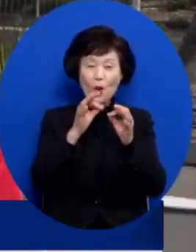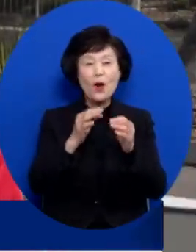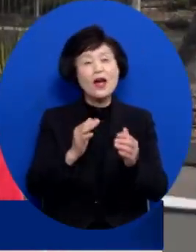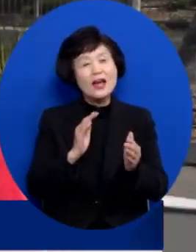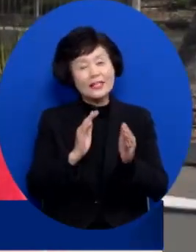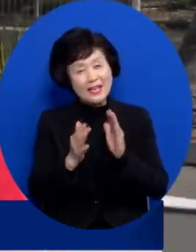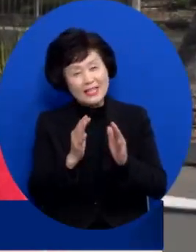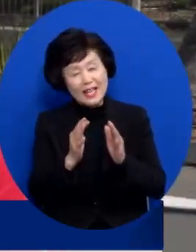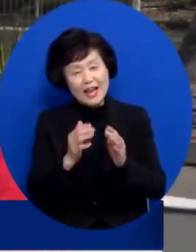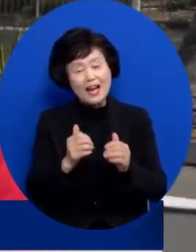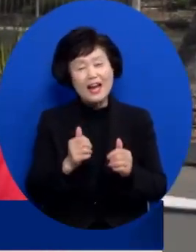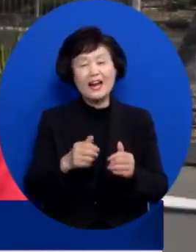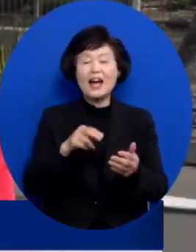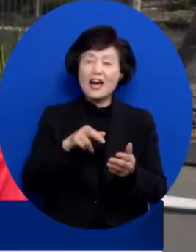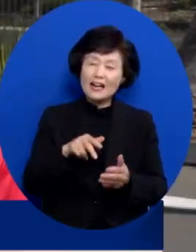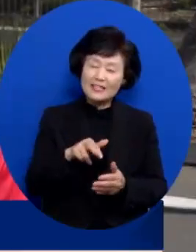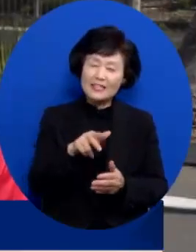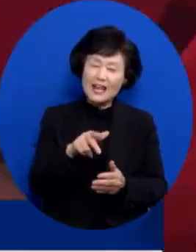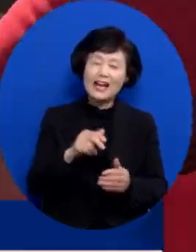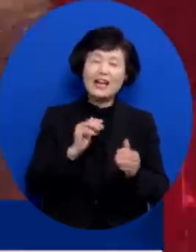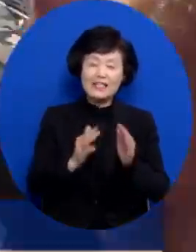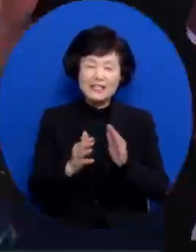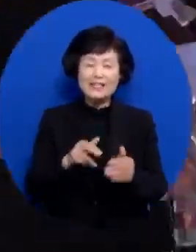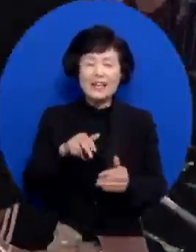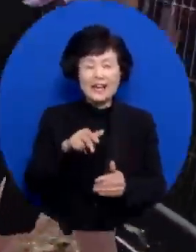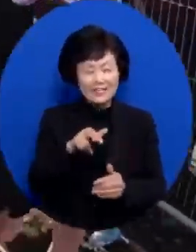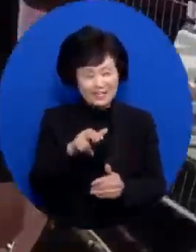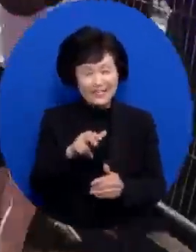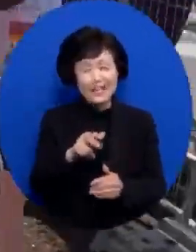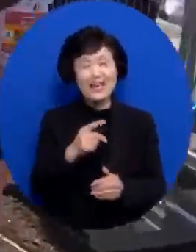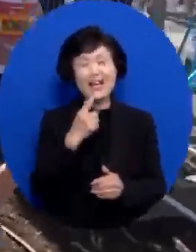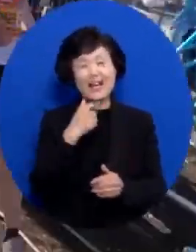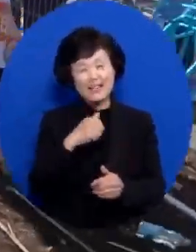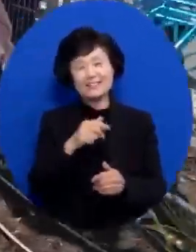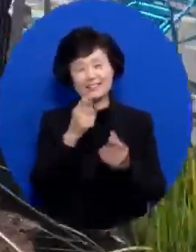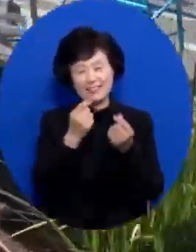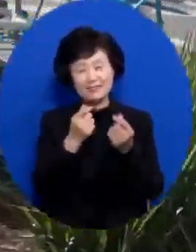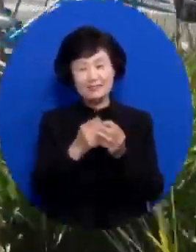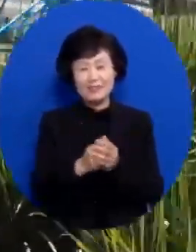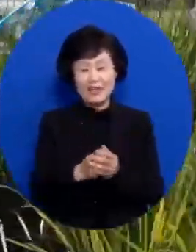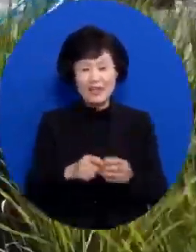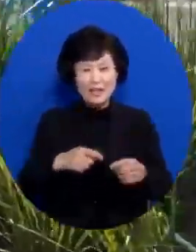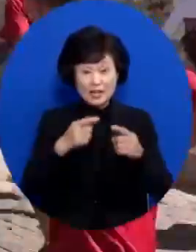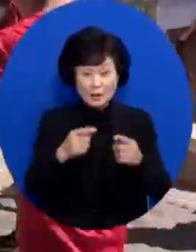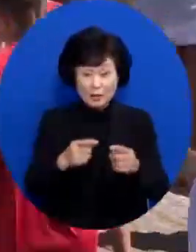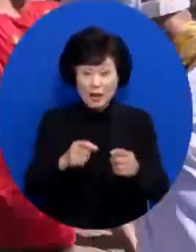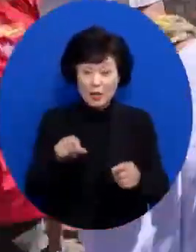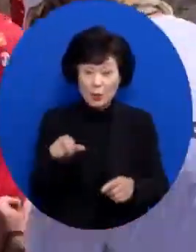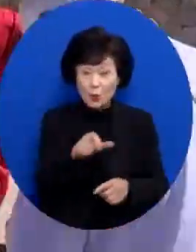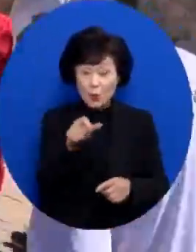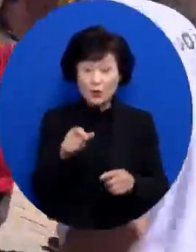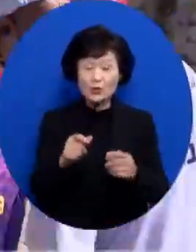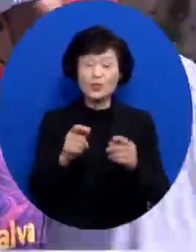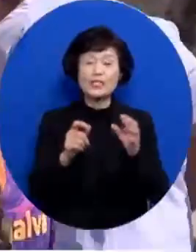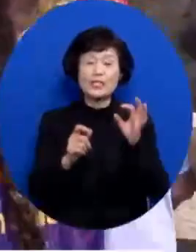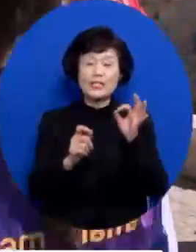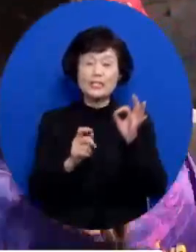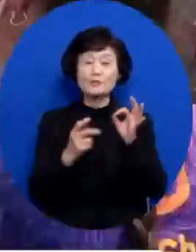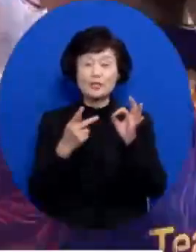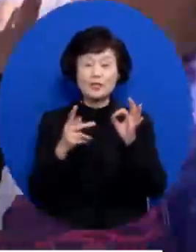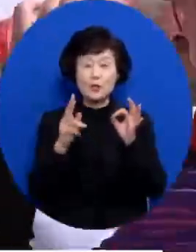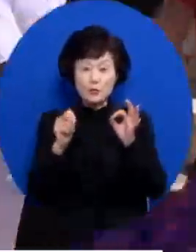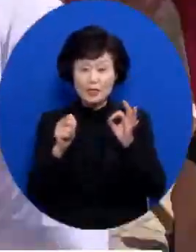달리다가 걷다가 달리다가 걷다가 해보려고요. 참여한 경기 코스는 10km로 올드시티